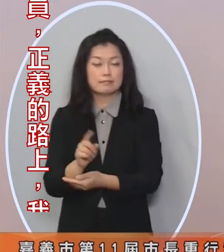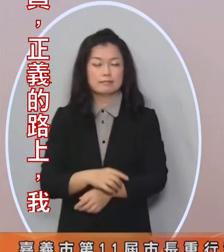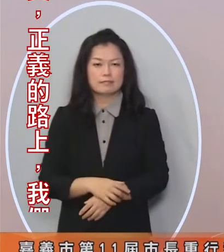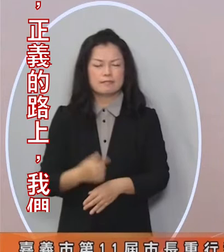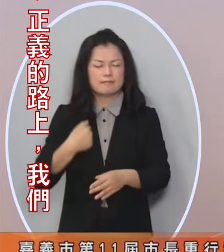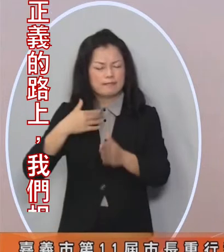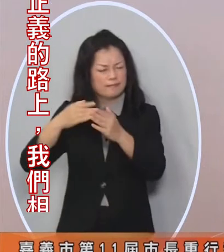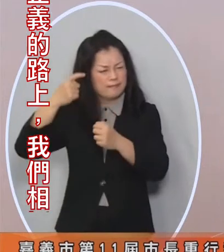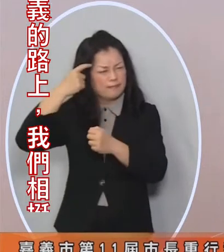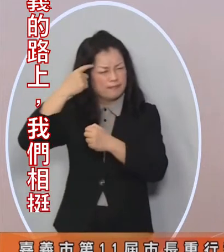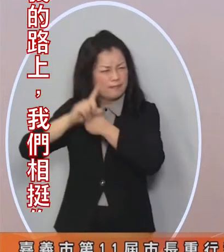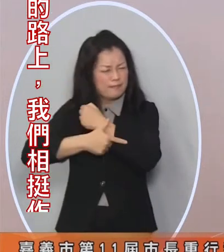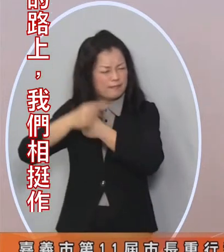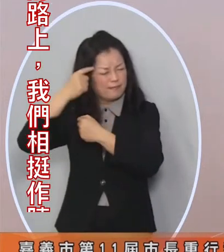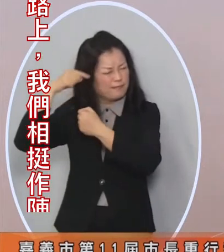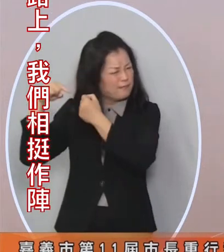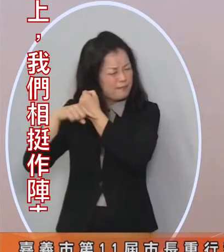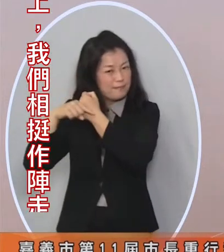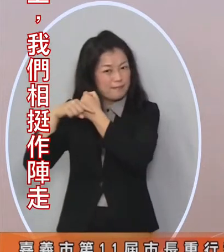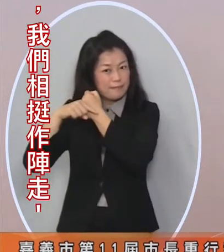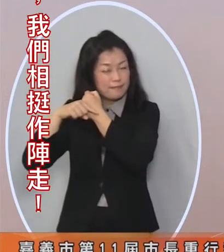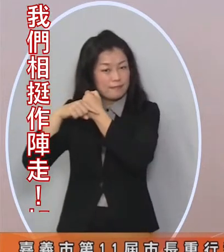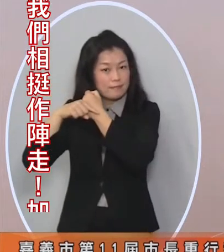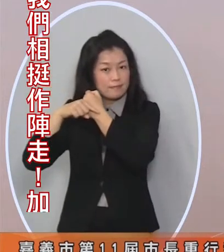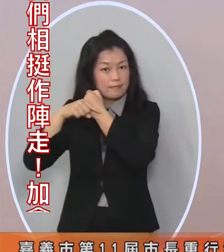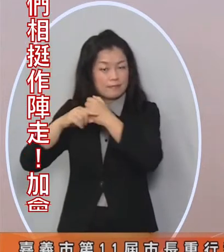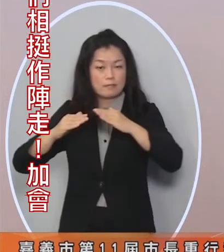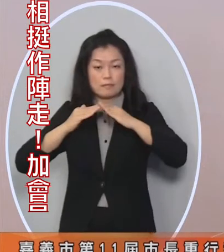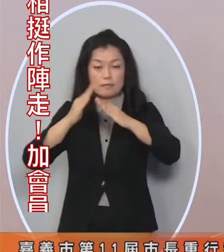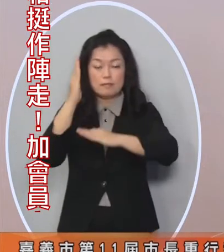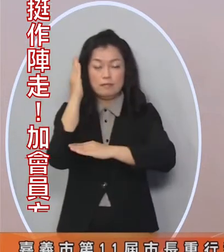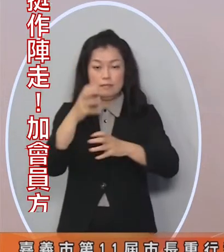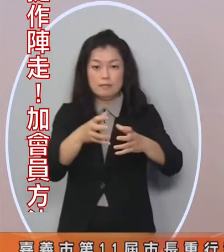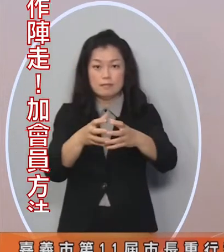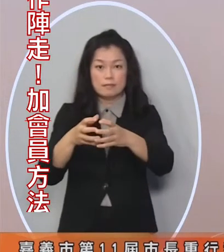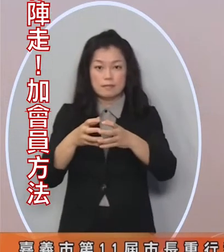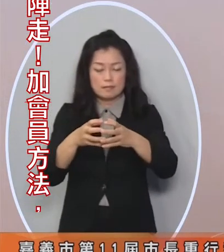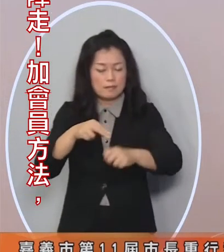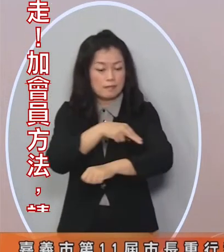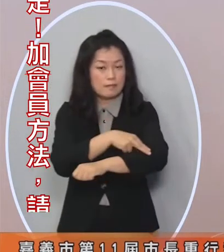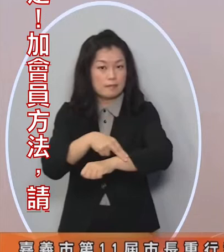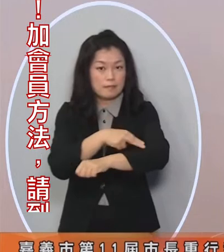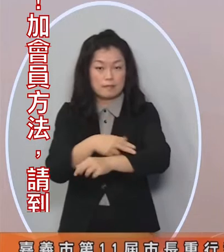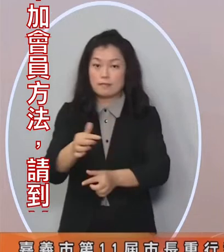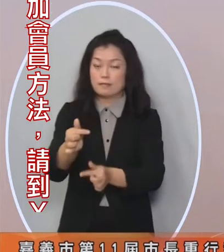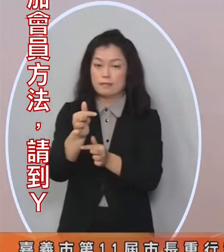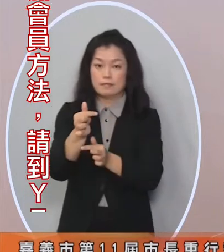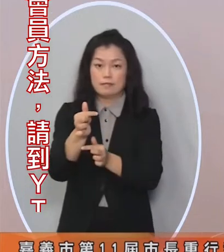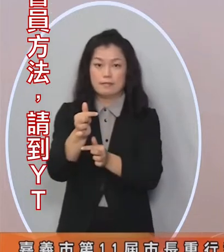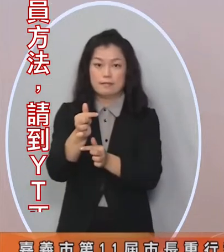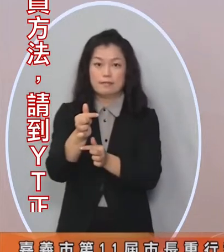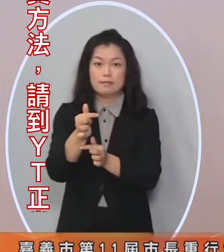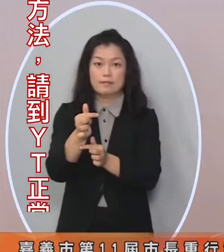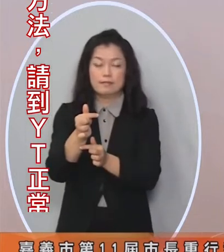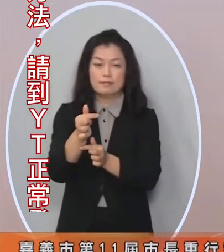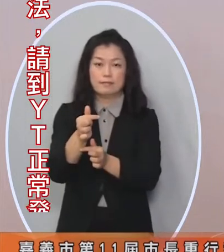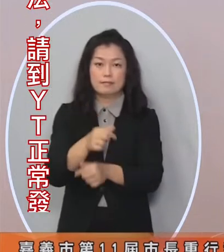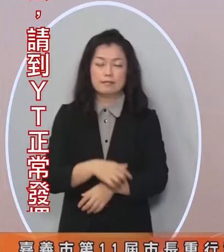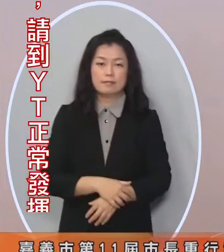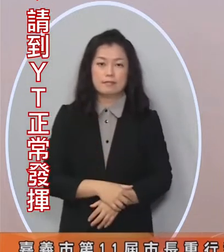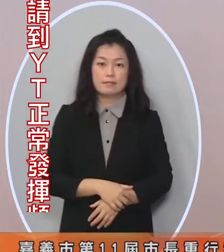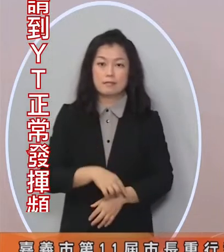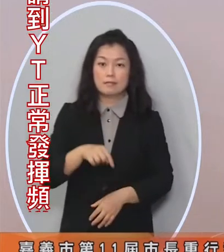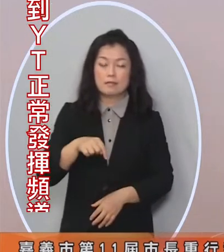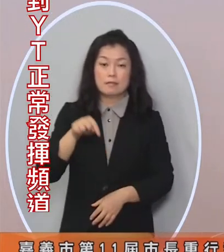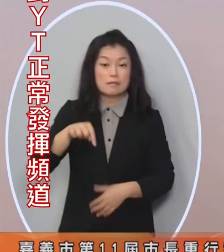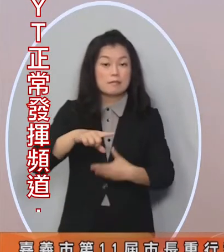想尽办法。所以在市政团队完整在规划当中，我们真的这个时候，老